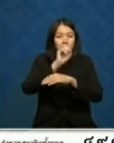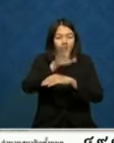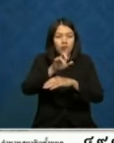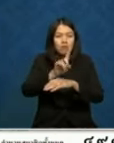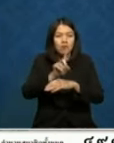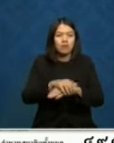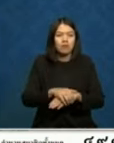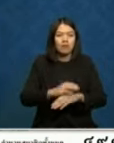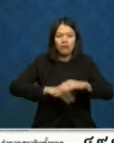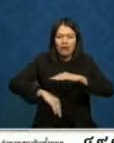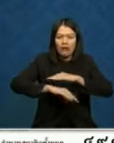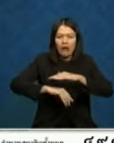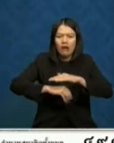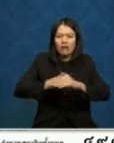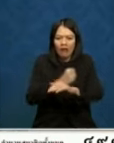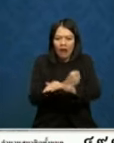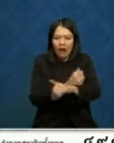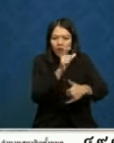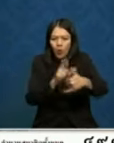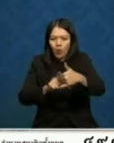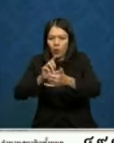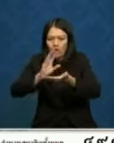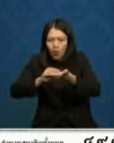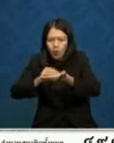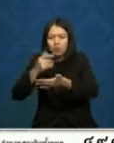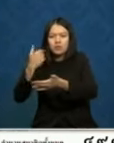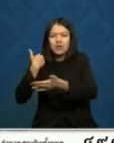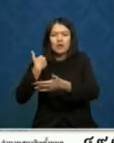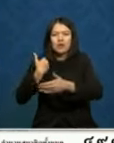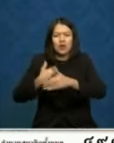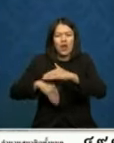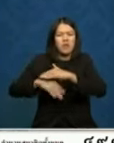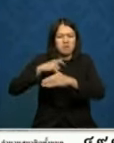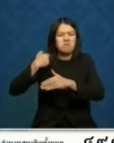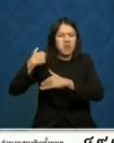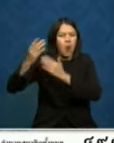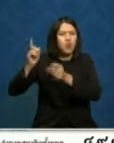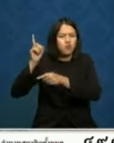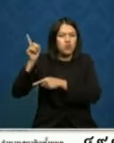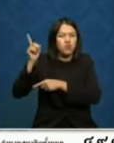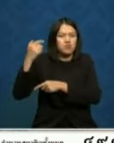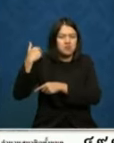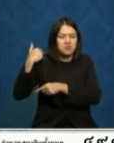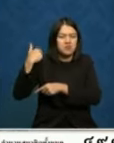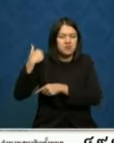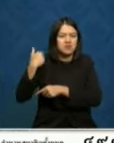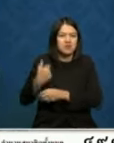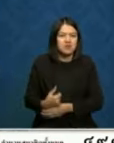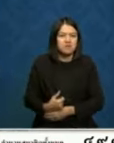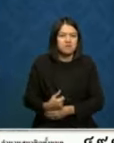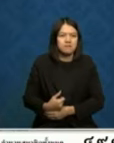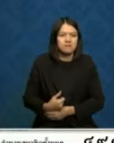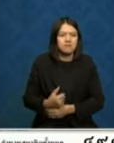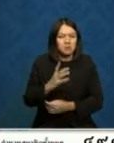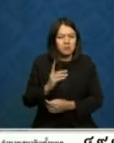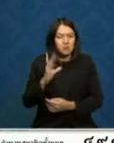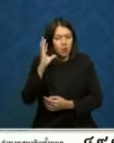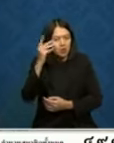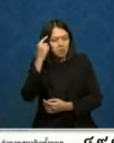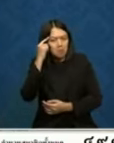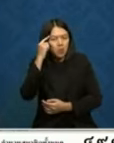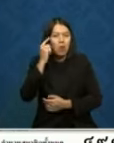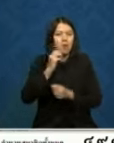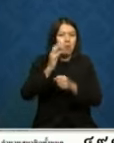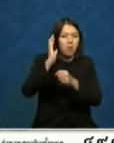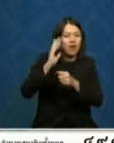ลยหลักฐานแรงงานที่ค้ามนุษย์ตรงนี้ผมมีอยู่บนห้องอีกเป็นกระตักไม่วันนี้พรุ่งนี้ถ้าผมไม่